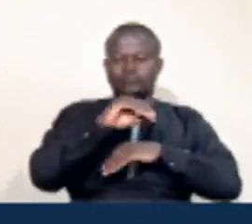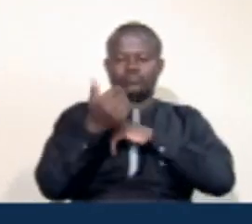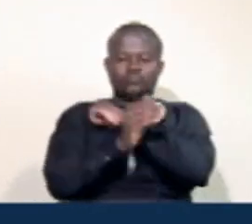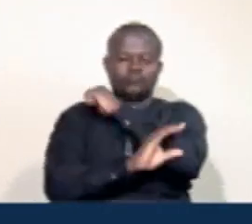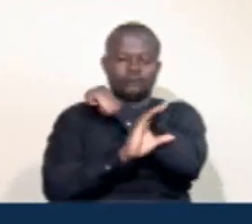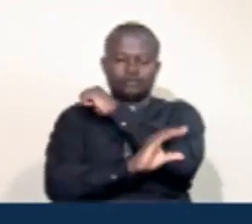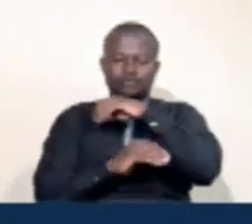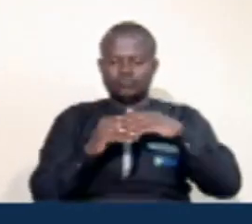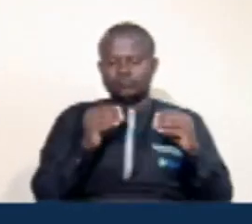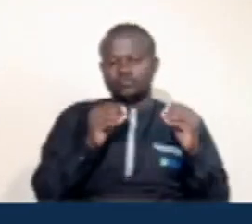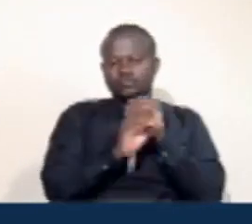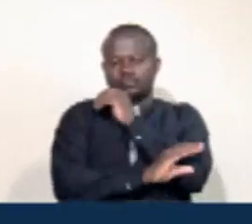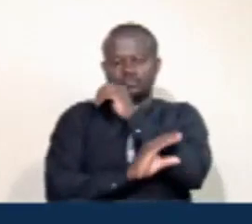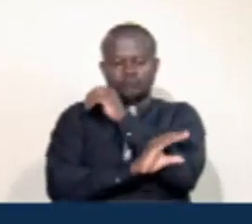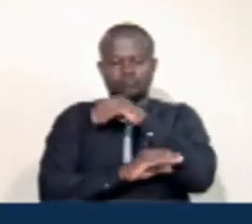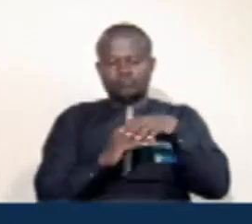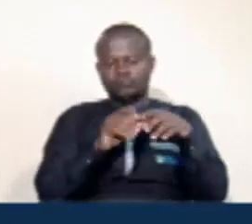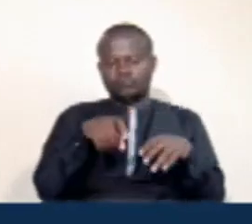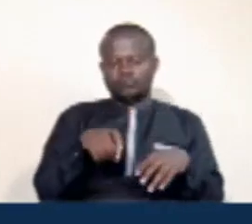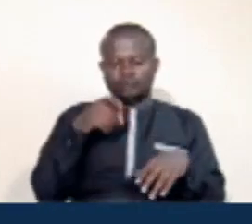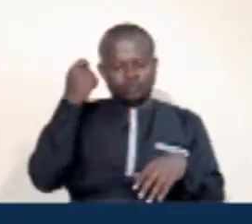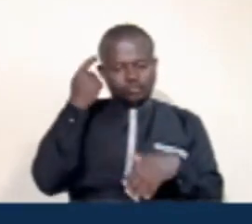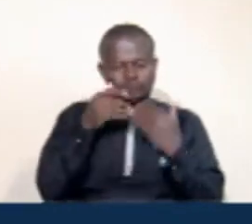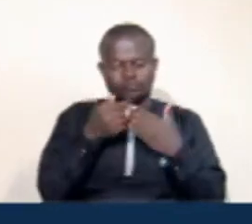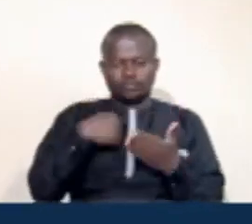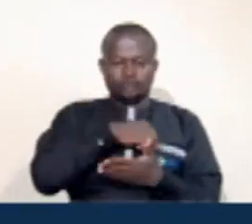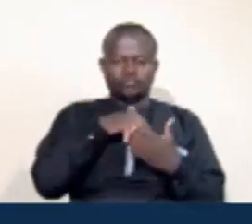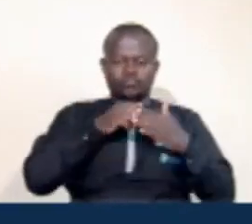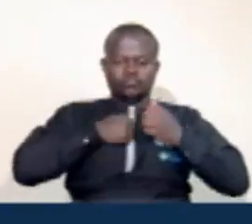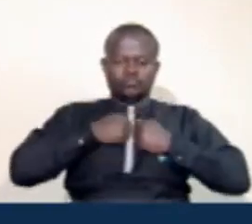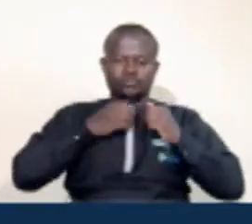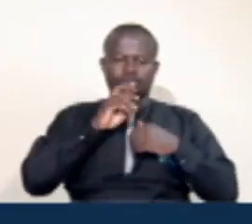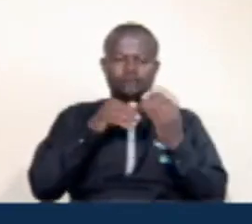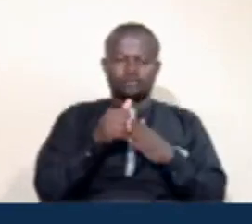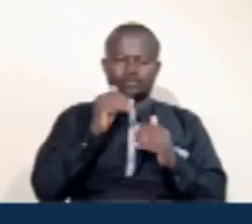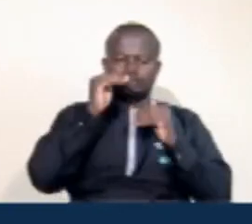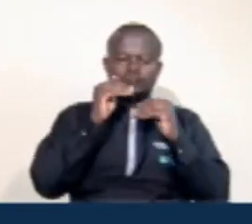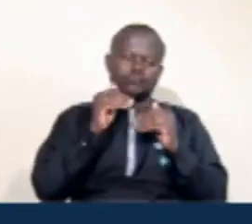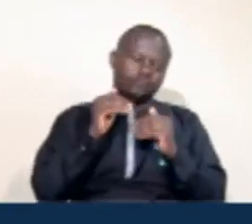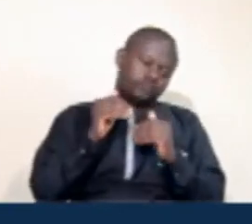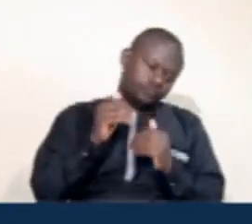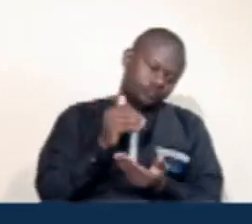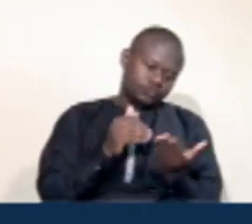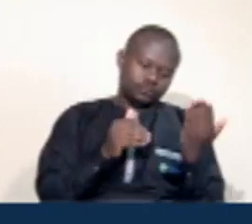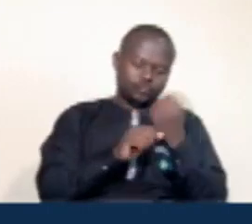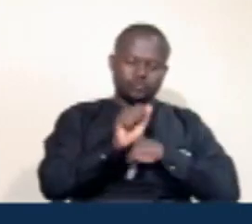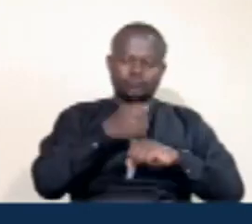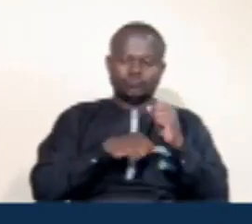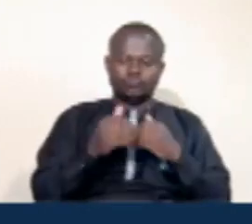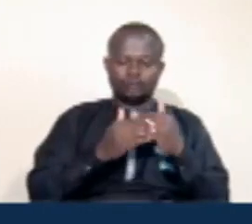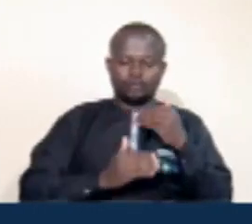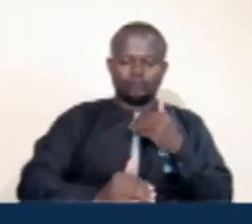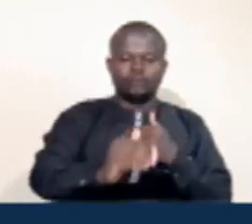mu mahanga mu bihugu bikenewe. So kuri Rwanda cyangwa se kuri Rwanda Biomedical Center ni igikorwa kigiye